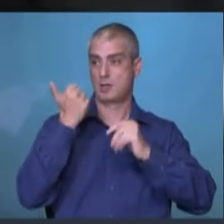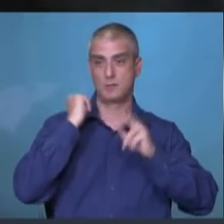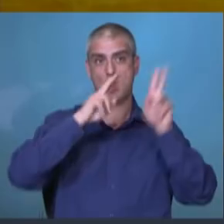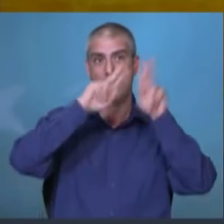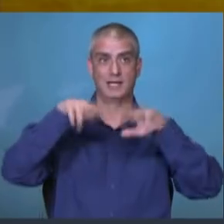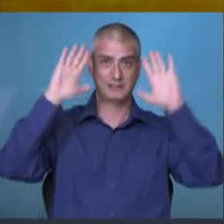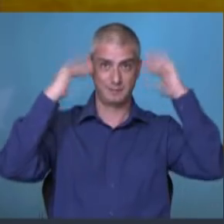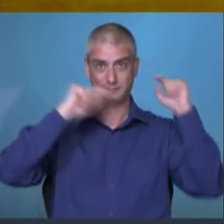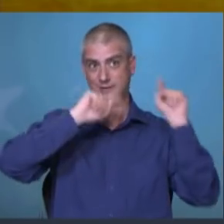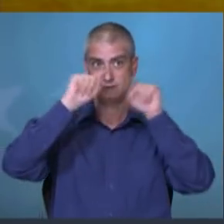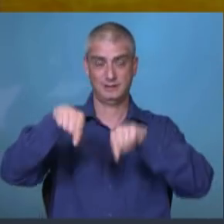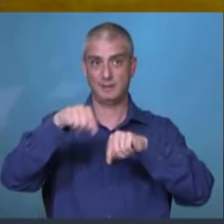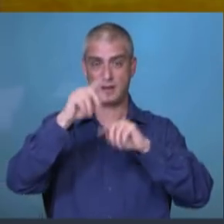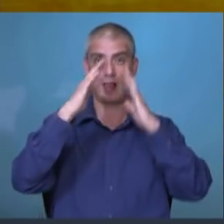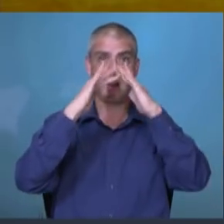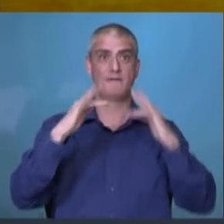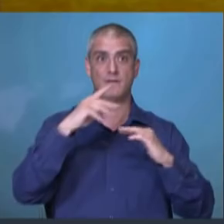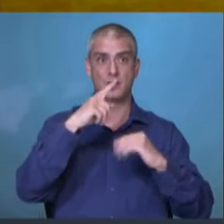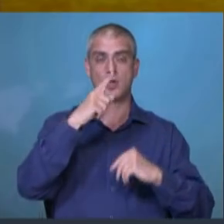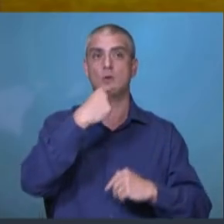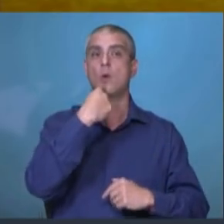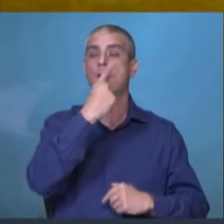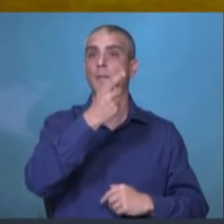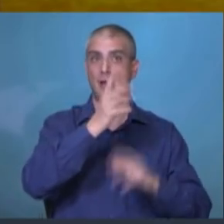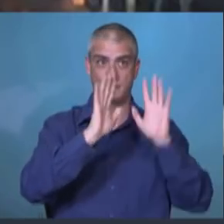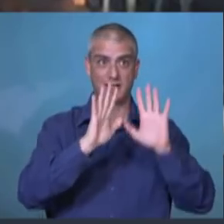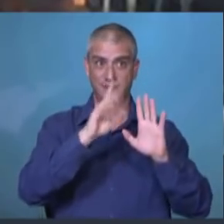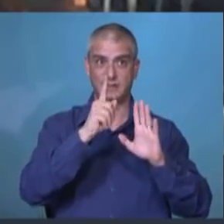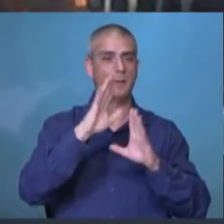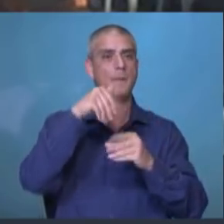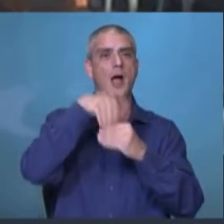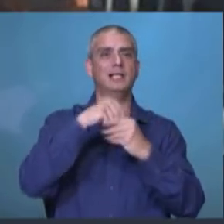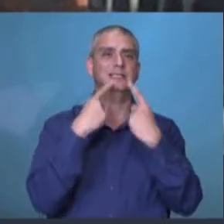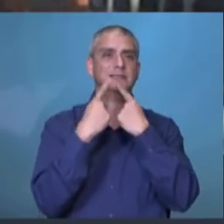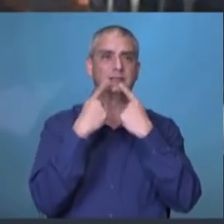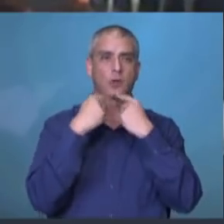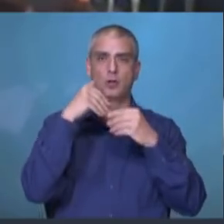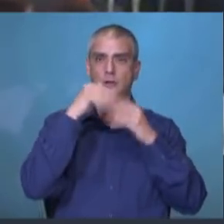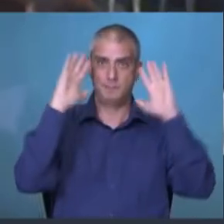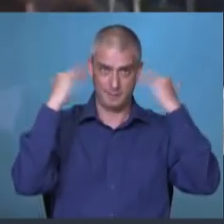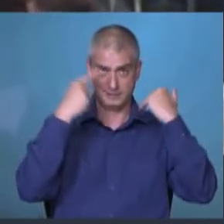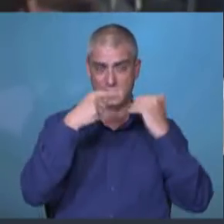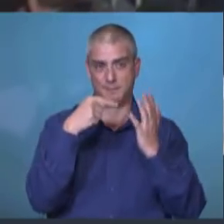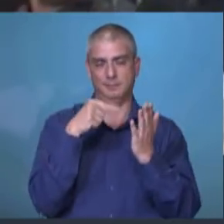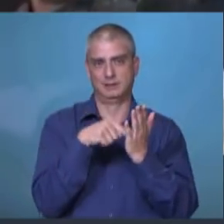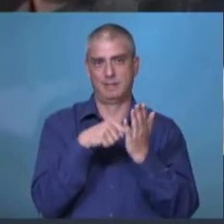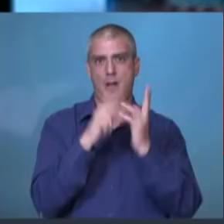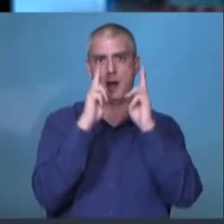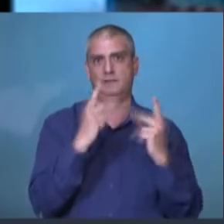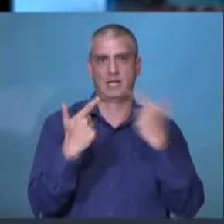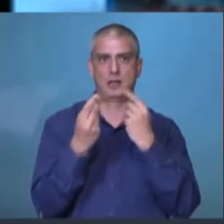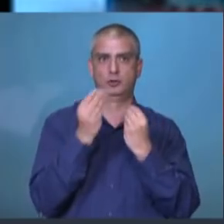מקהיר לביירות סיפר אמש ברעיון לרשת אל-מיאדין על מאחורי הקלעים של השיחות במצרים שהובילו להפסקת אש